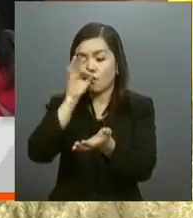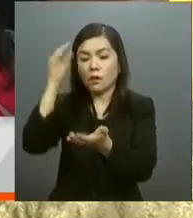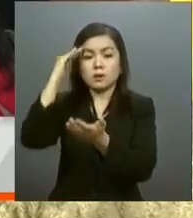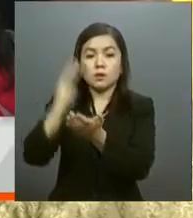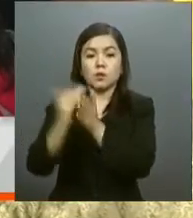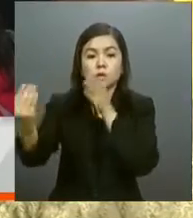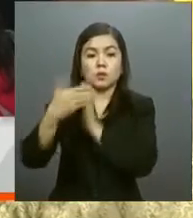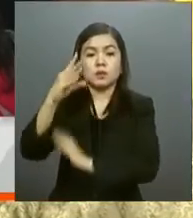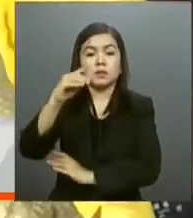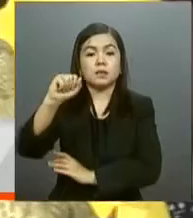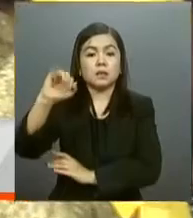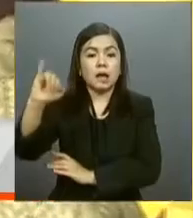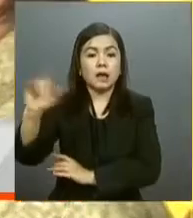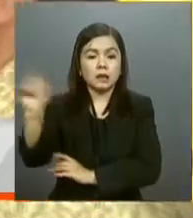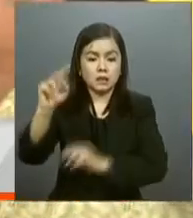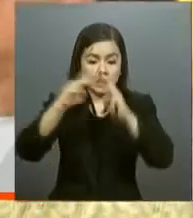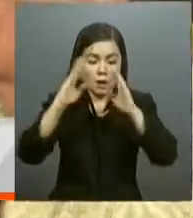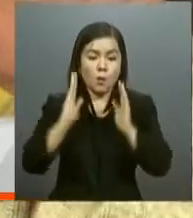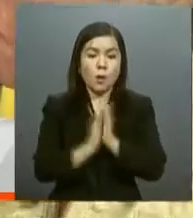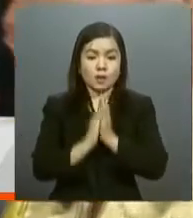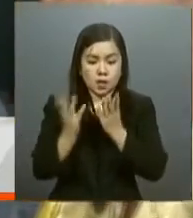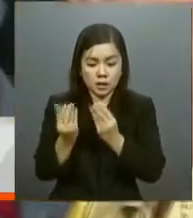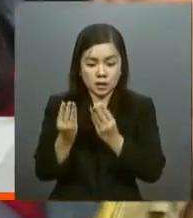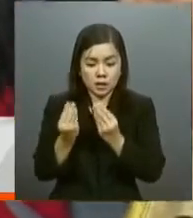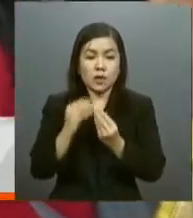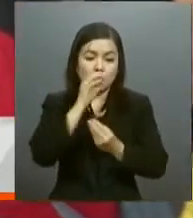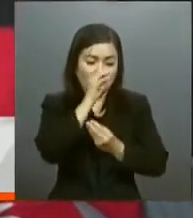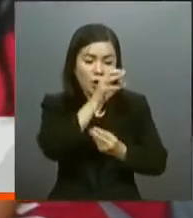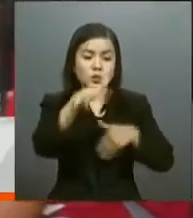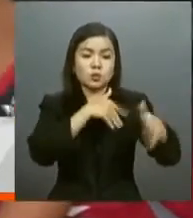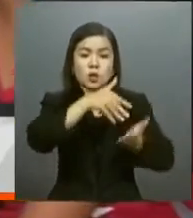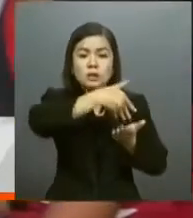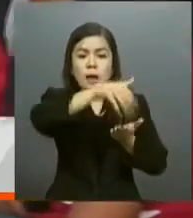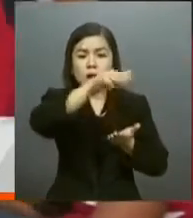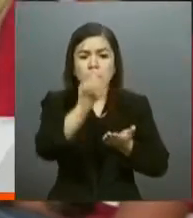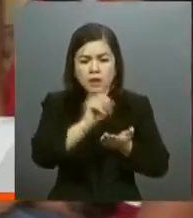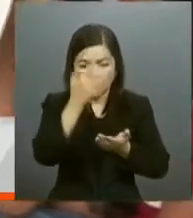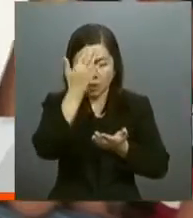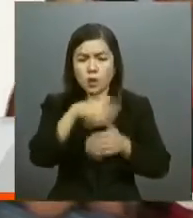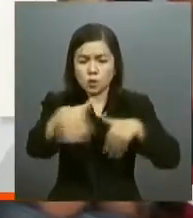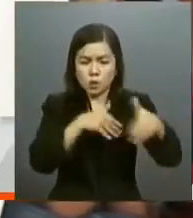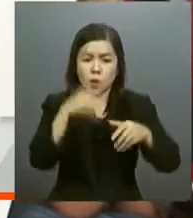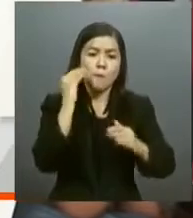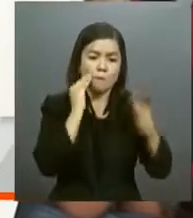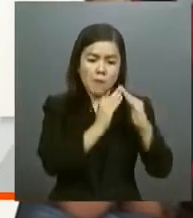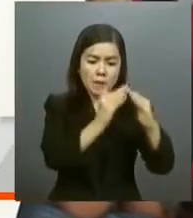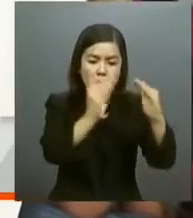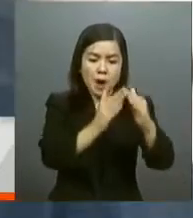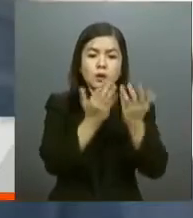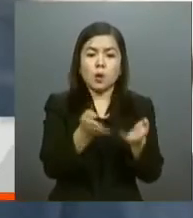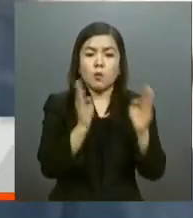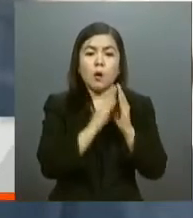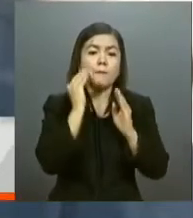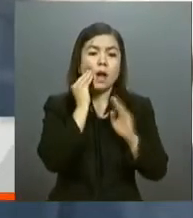พิเศษหรือ DSIกรณีวัดอุทัยธารามฟ้องขับไล่ให้ออกจากพื้นที่ซึ่งเป็นชุมชนที่มีชาวบ้านอาศัยอยู่กว่า200